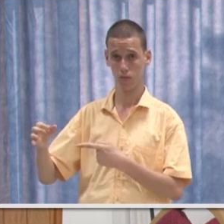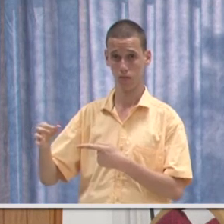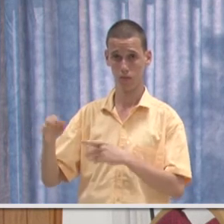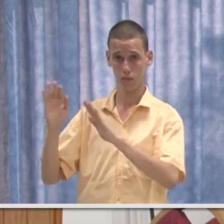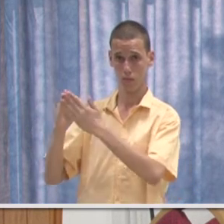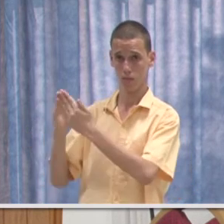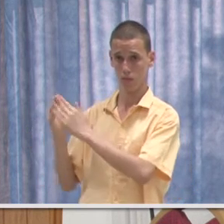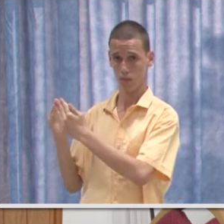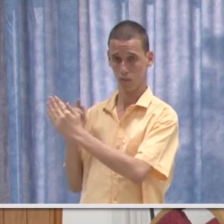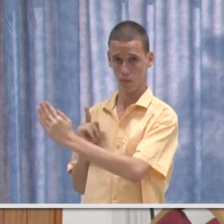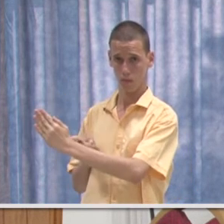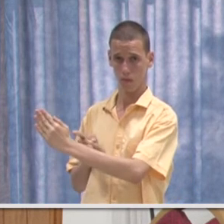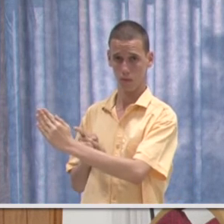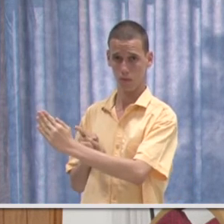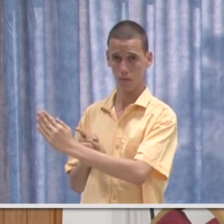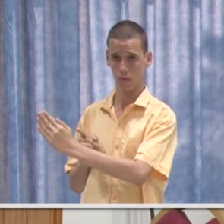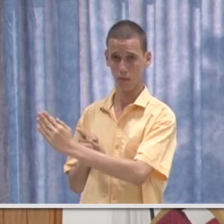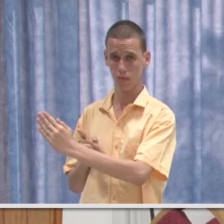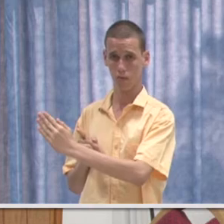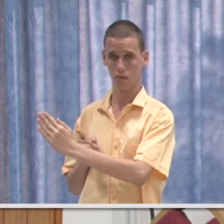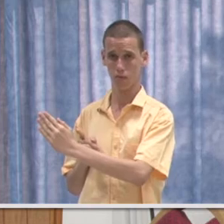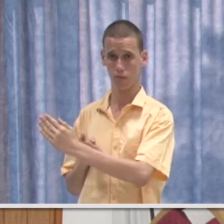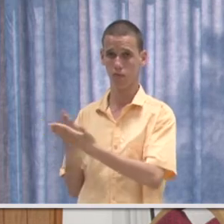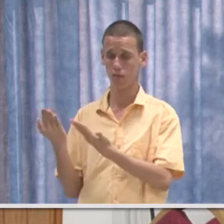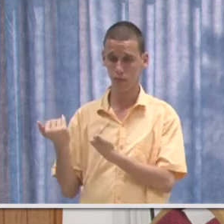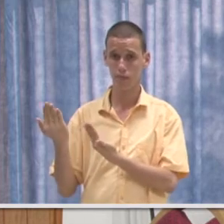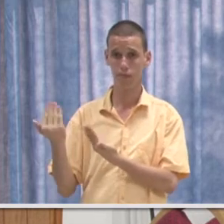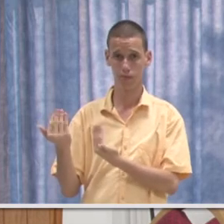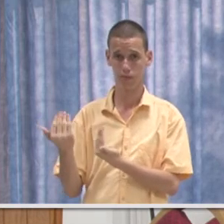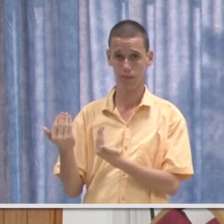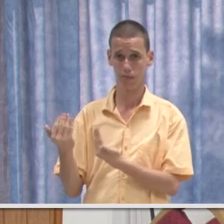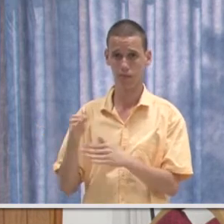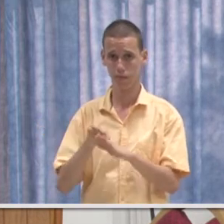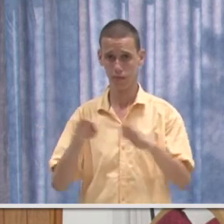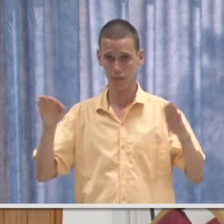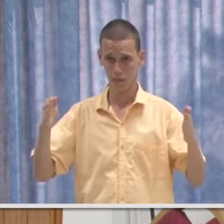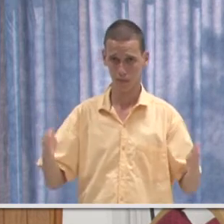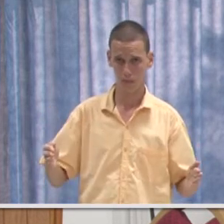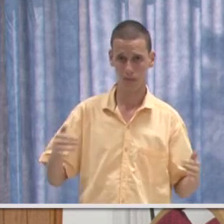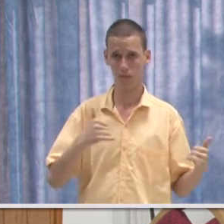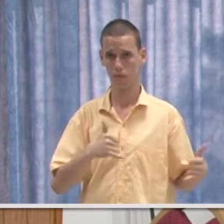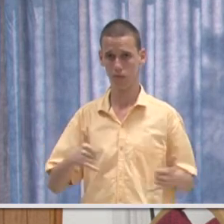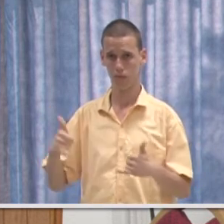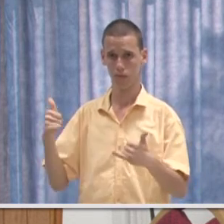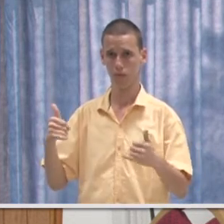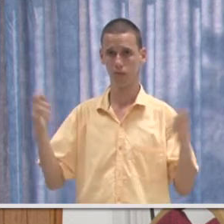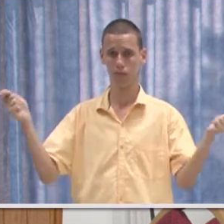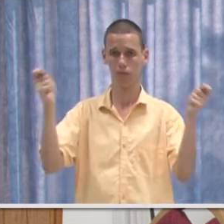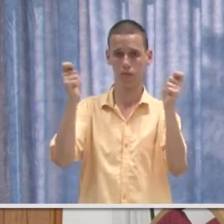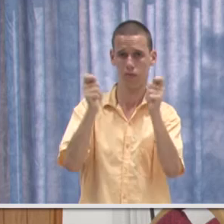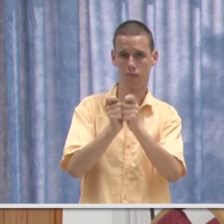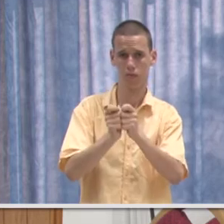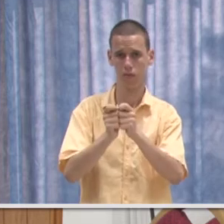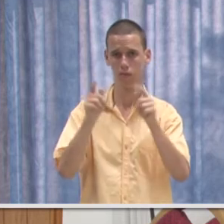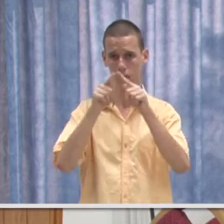ban mais pour finir mettre rideau pour mettre pour le moment nous pas encore quand TV pour mettre pour la ban